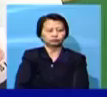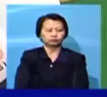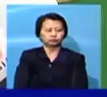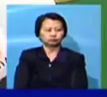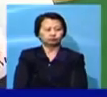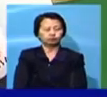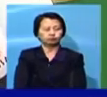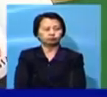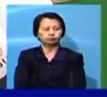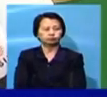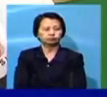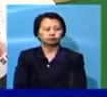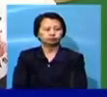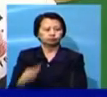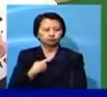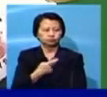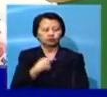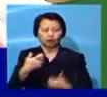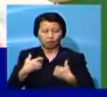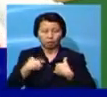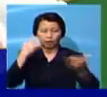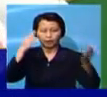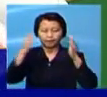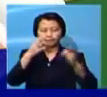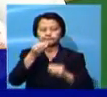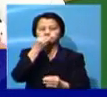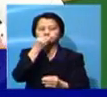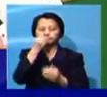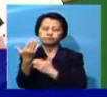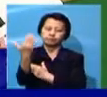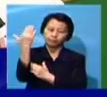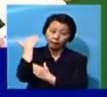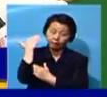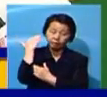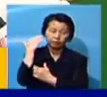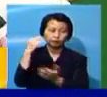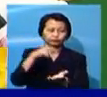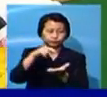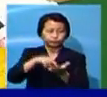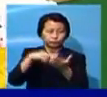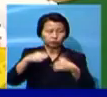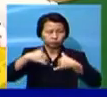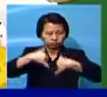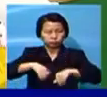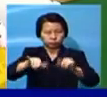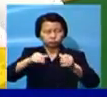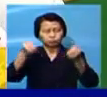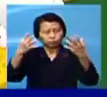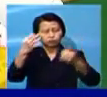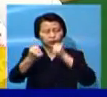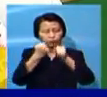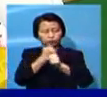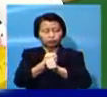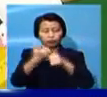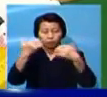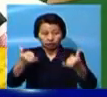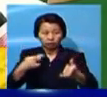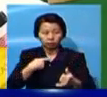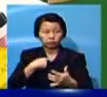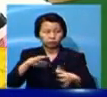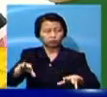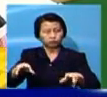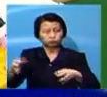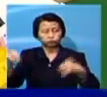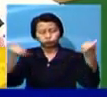kanak-kanak We are having what we call the Malaysian breakfast day So this is already gone ongoing for several Years now we have received